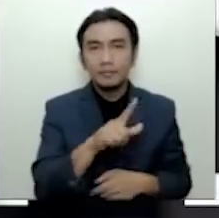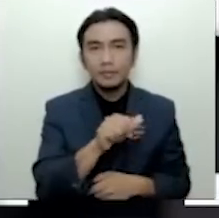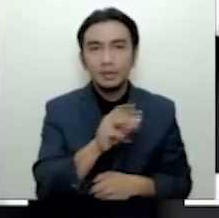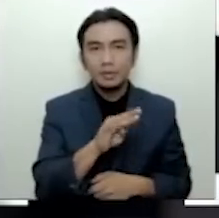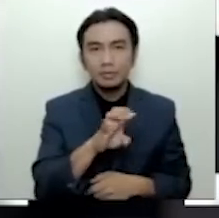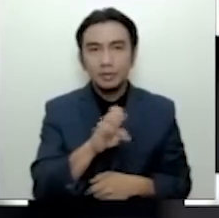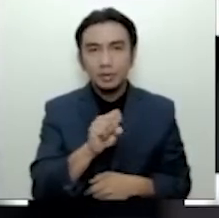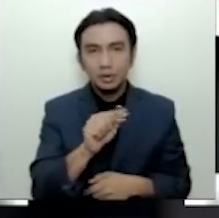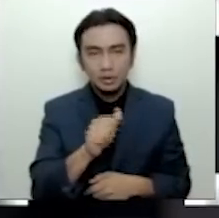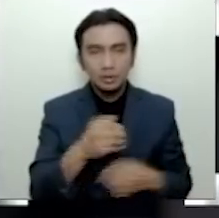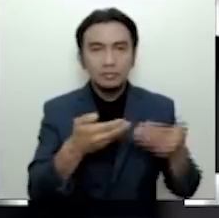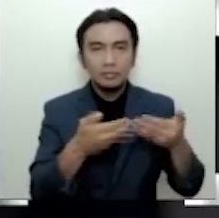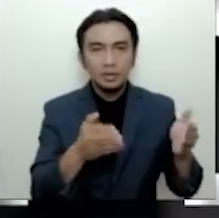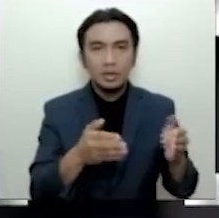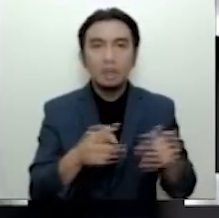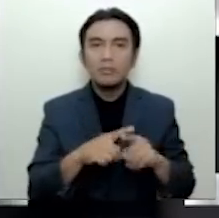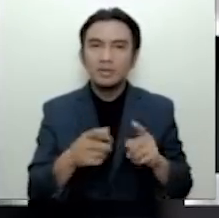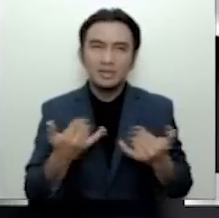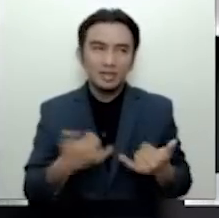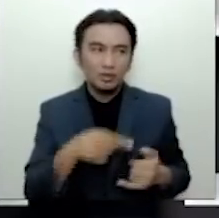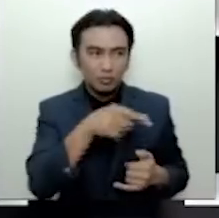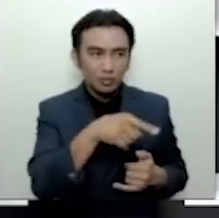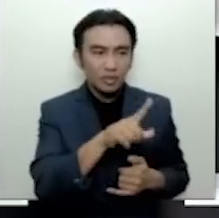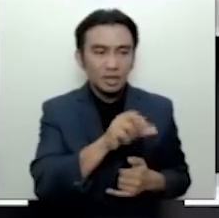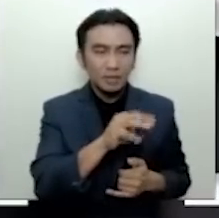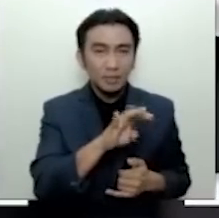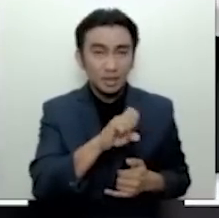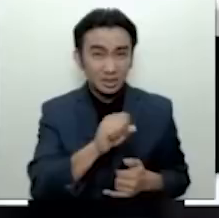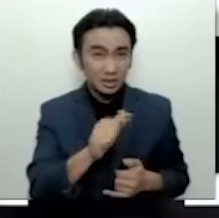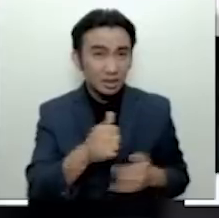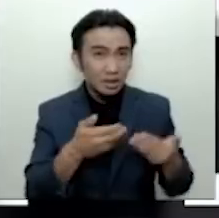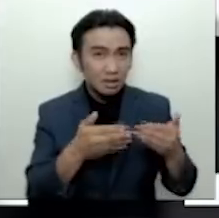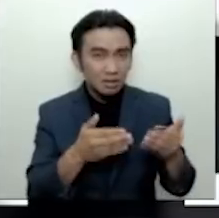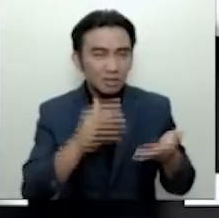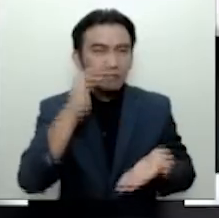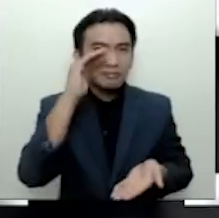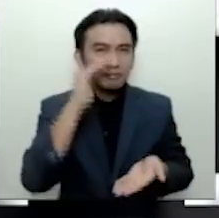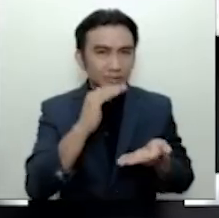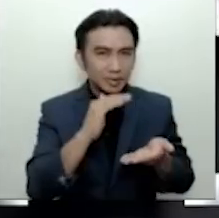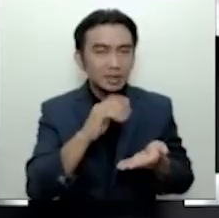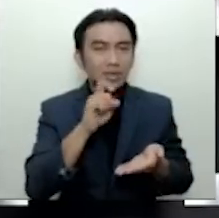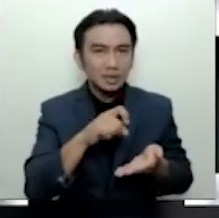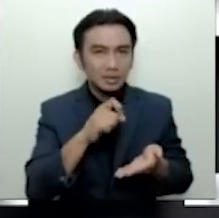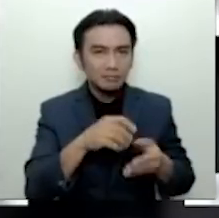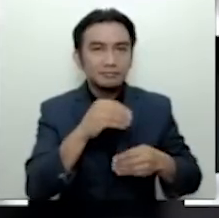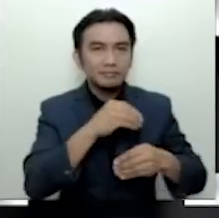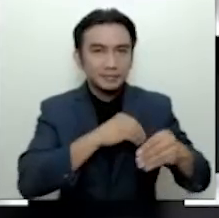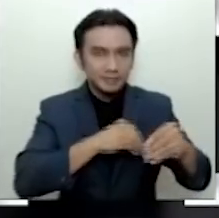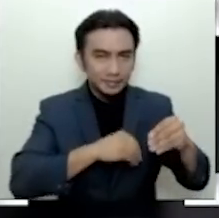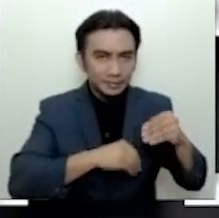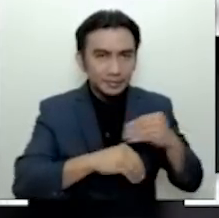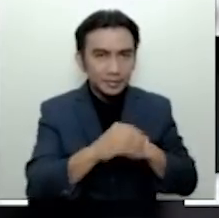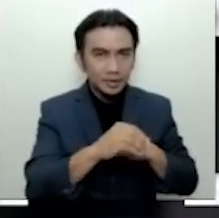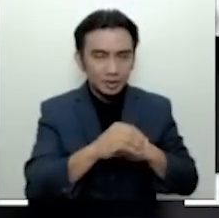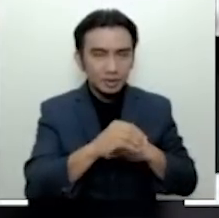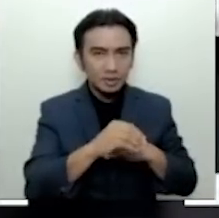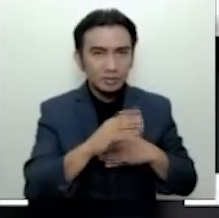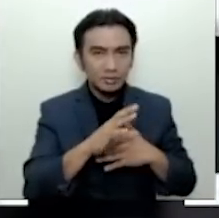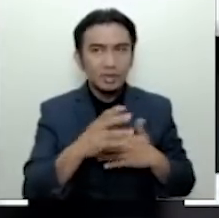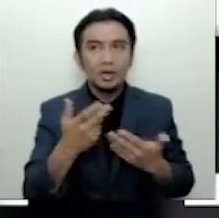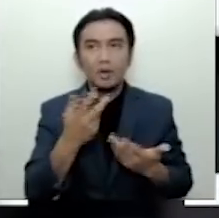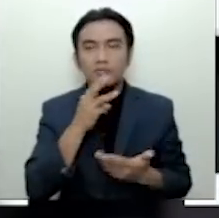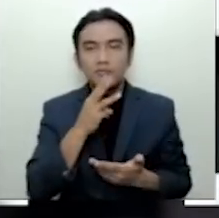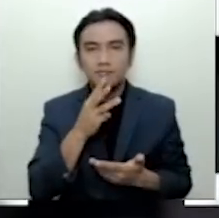rin daw ang level ng tubig sa Lamesa kaya kailangan ng bawiin ng Manila Water ang kabuuang bahagi nila mula sa Novaliches portal